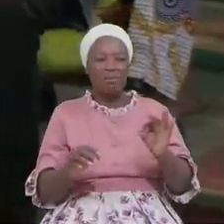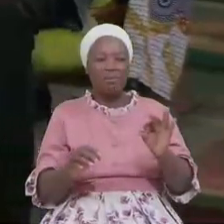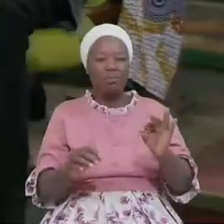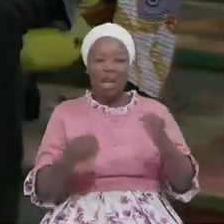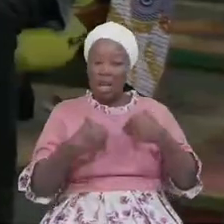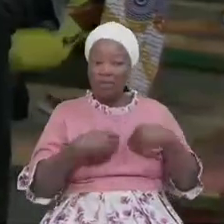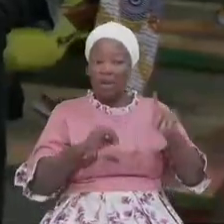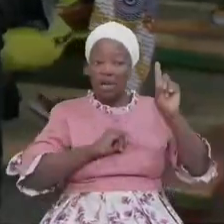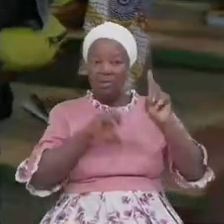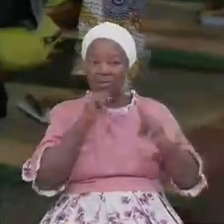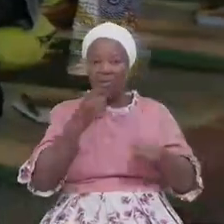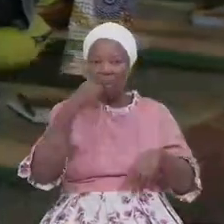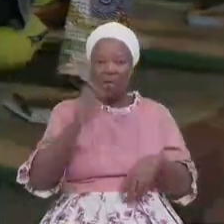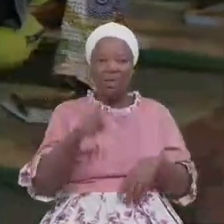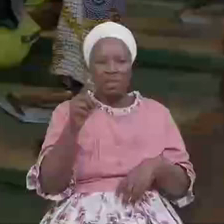cet ordre?